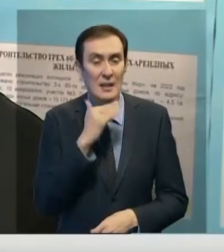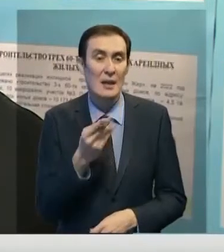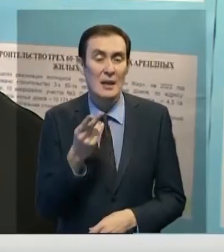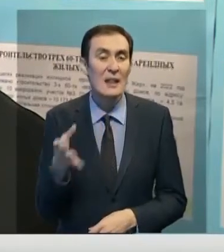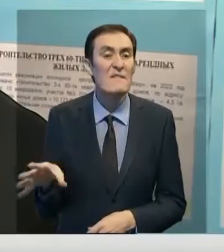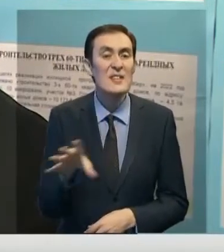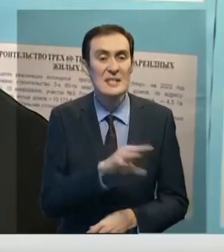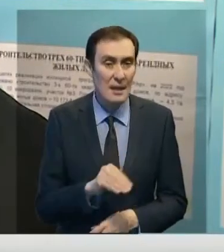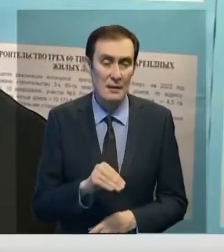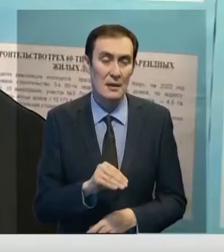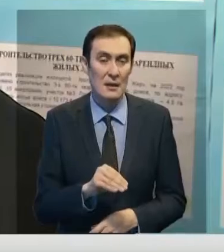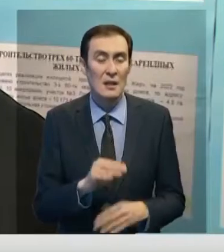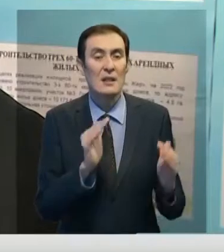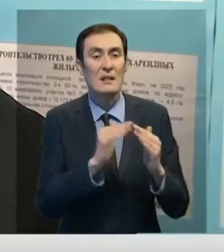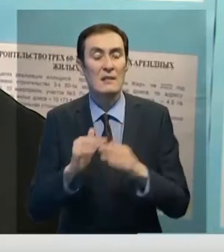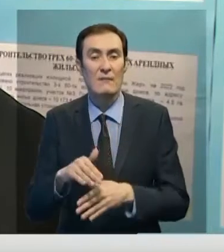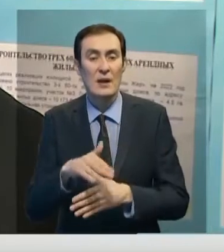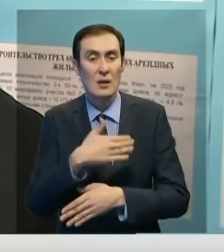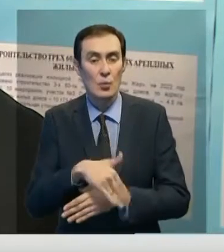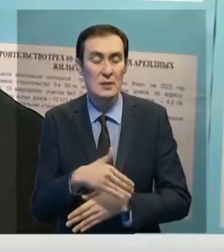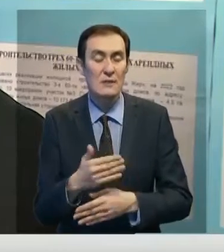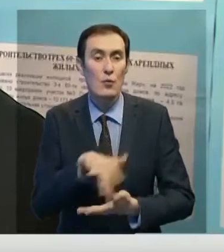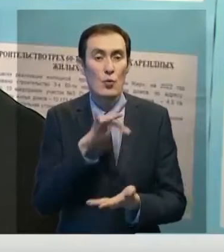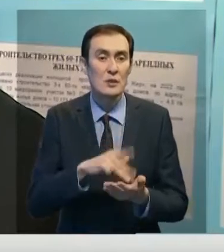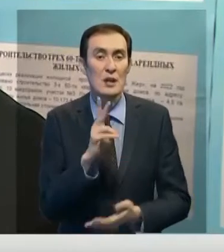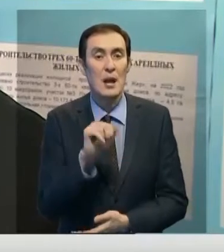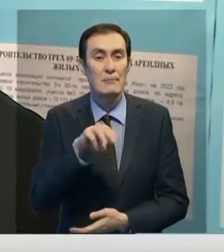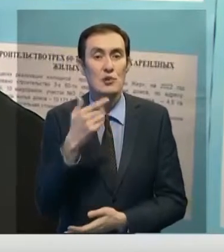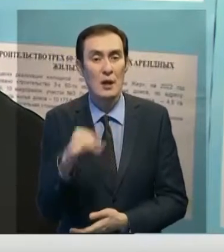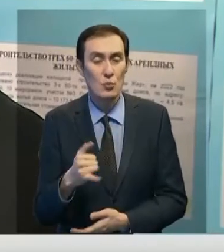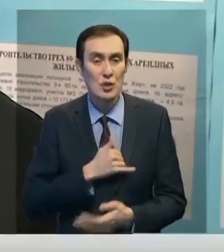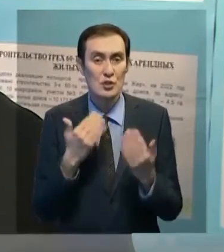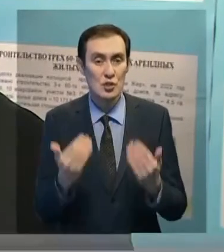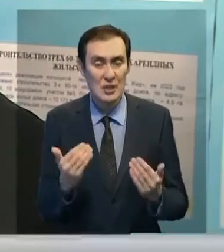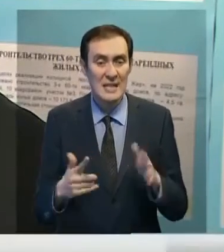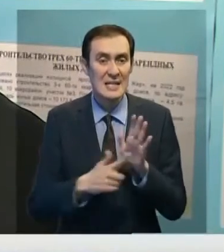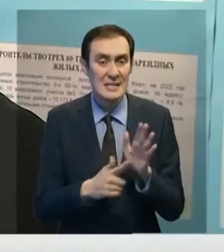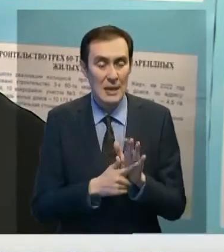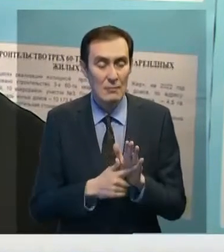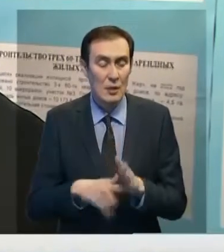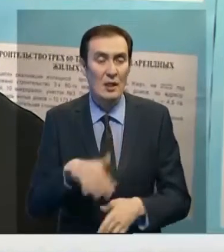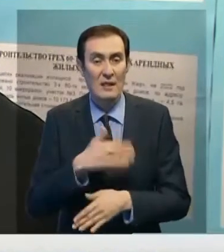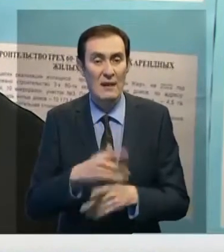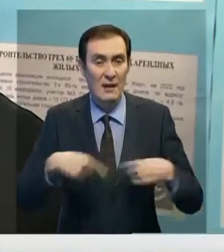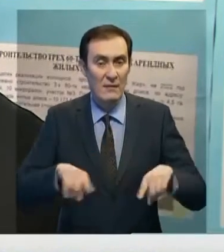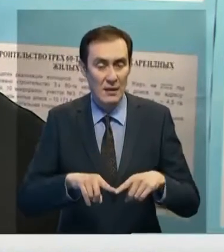все дворы города Капчагая. В настоящее время сейчас у нас 7 дворовых